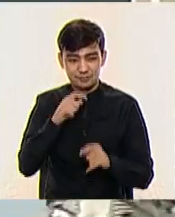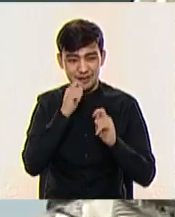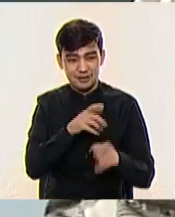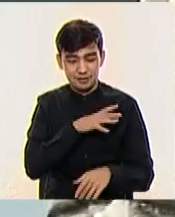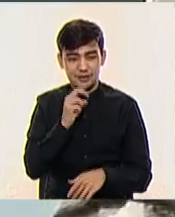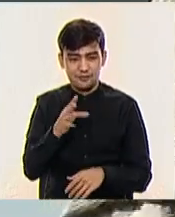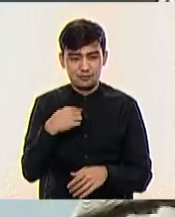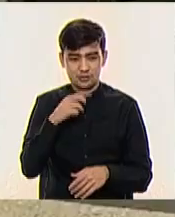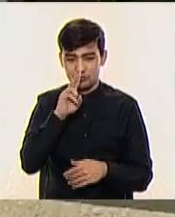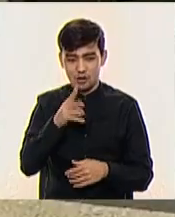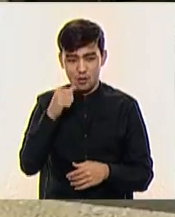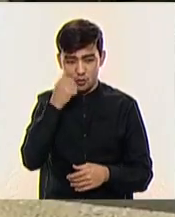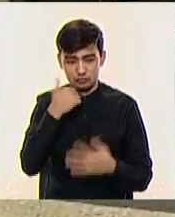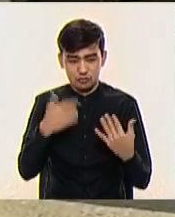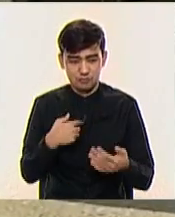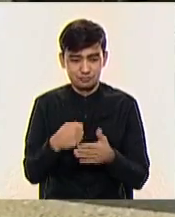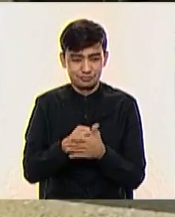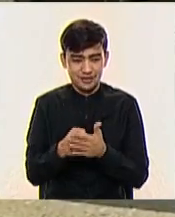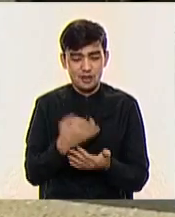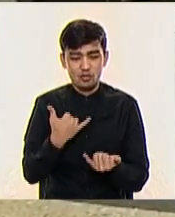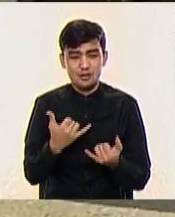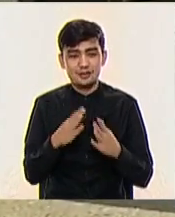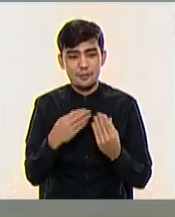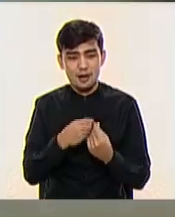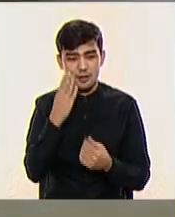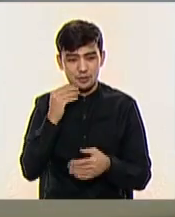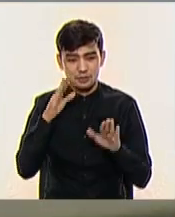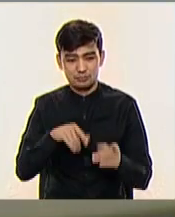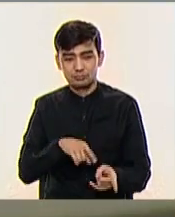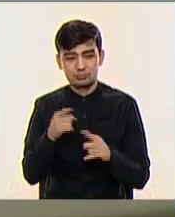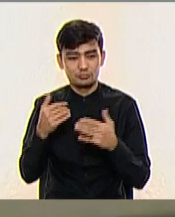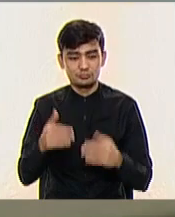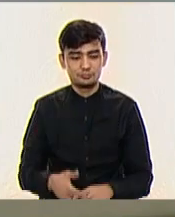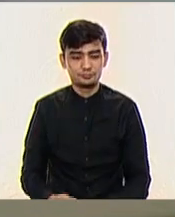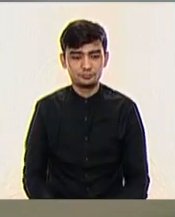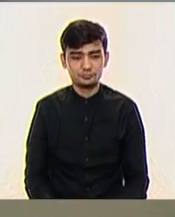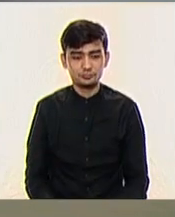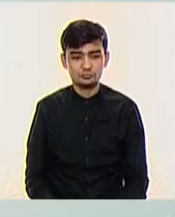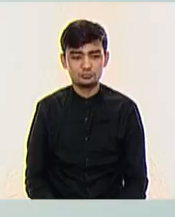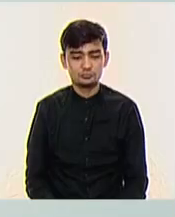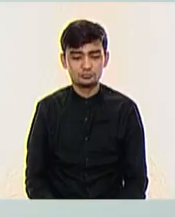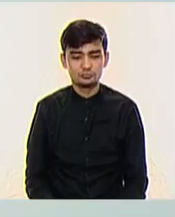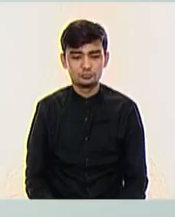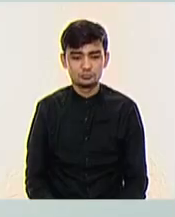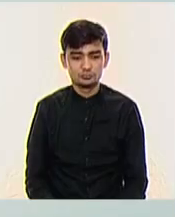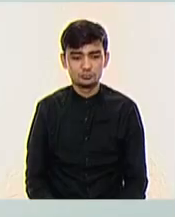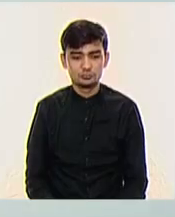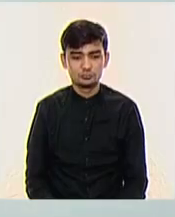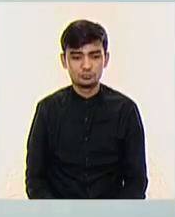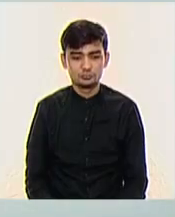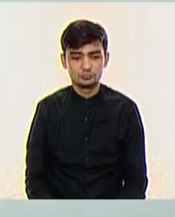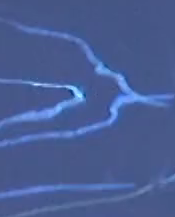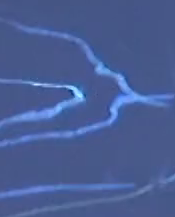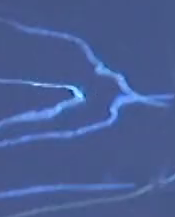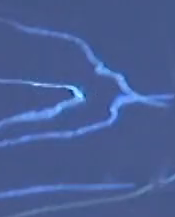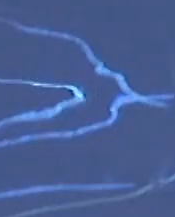екі жыл күресіп жүрмін деген ауыр атлетші қазір отбасымен Алматыға көшіп кеткен. Руслан Дасланұлы, Қуан Шәлденов, Информ бюро, Солтүстік Қазақстан